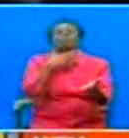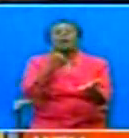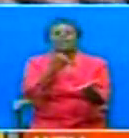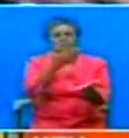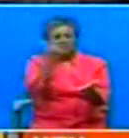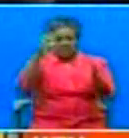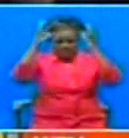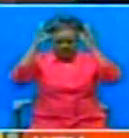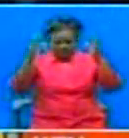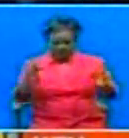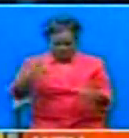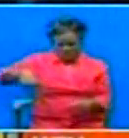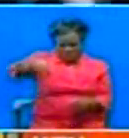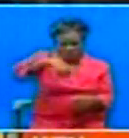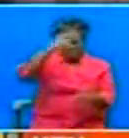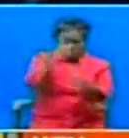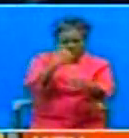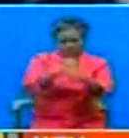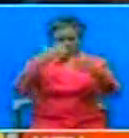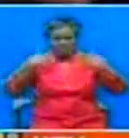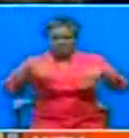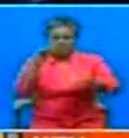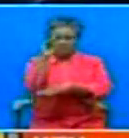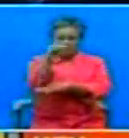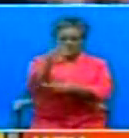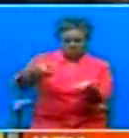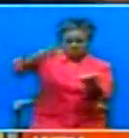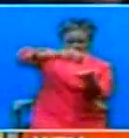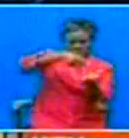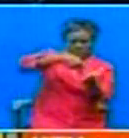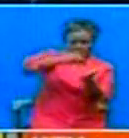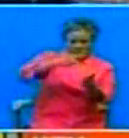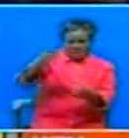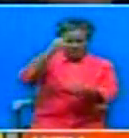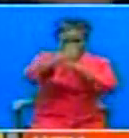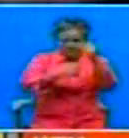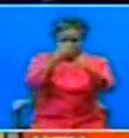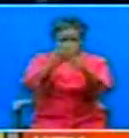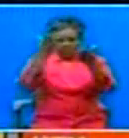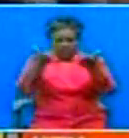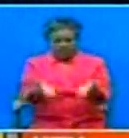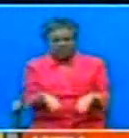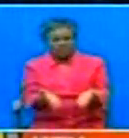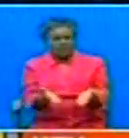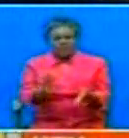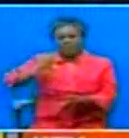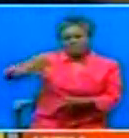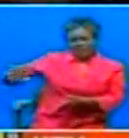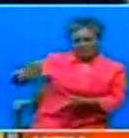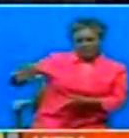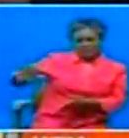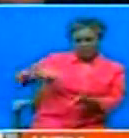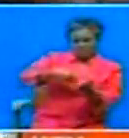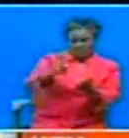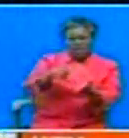Ndio tukaamua sisi wafanyikazi tulise nyongeza yetu ya mwaka huu ili iliyobaki